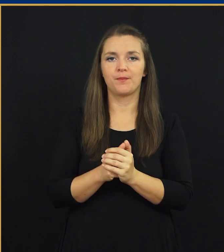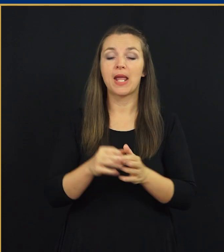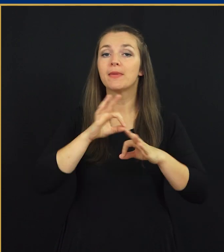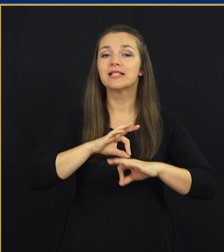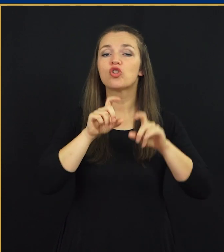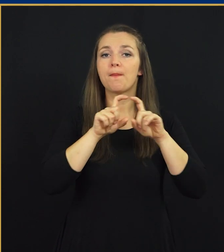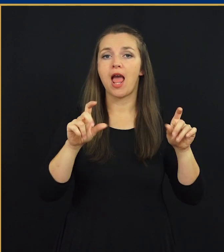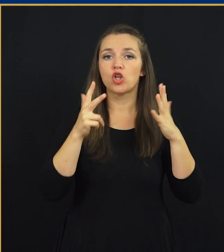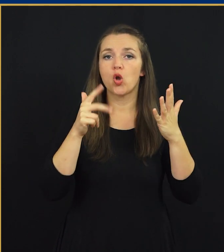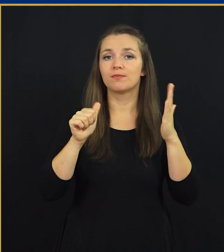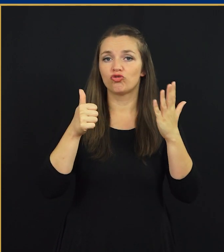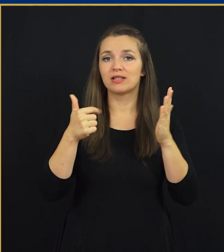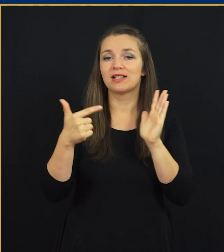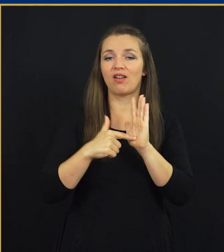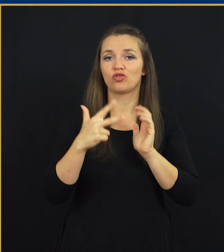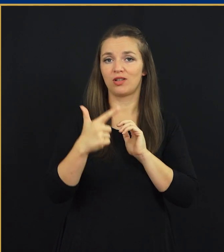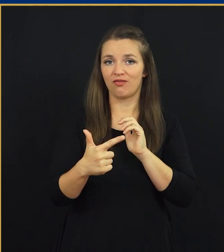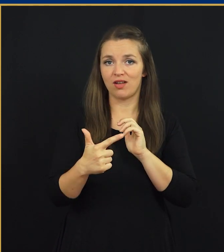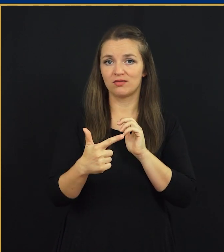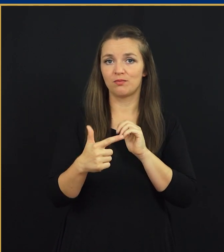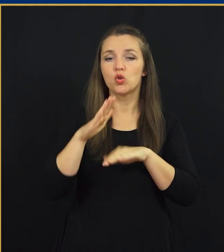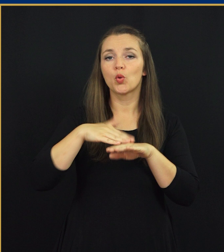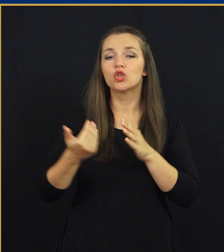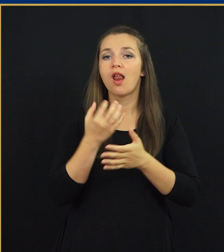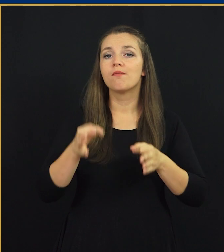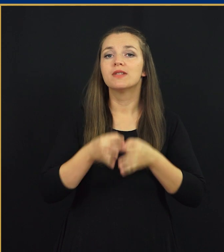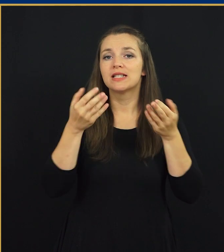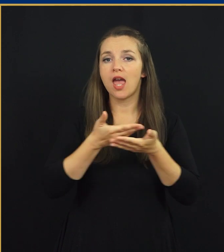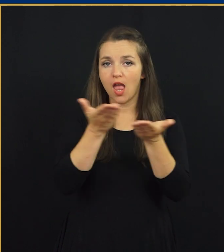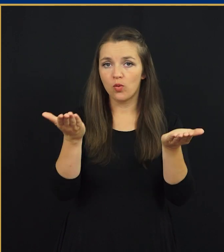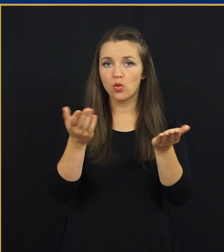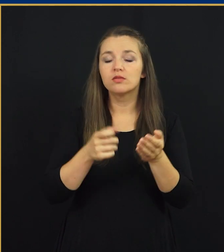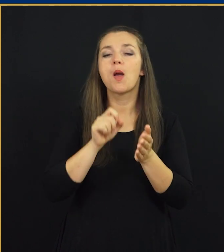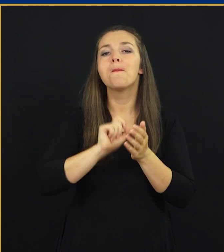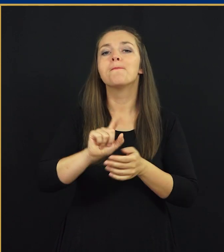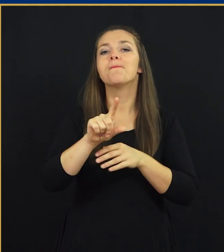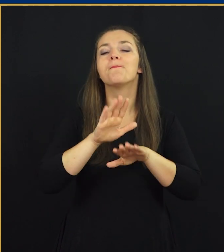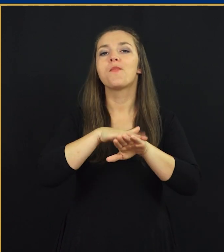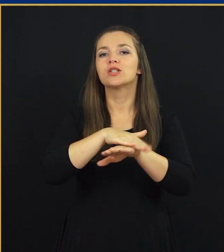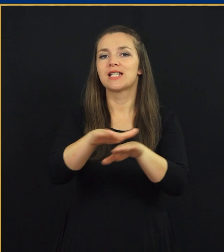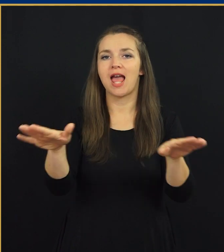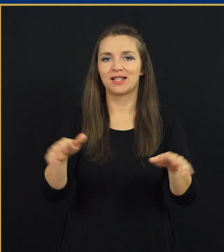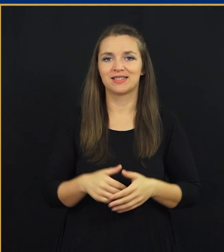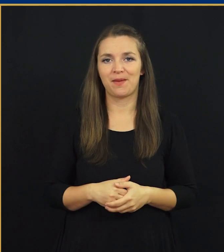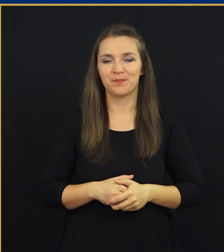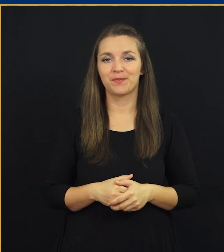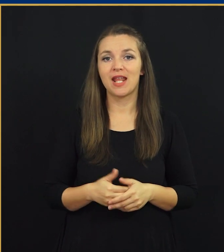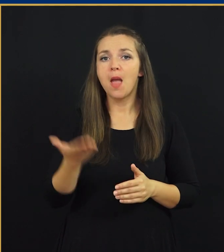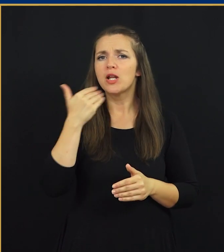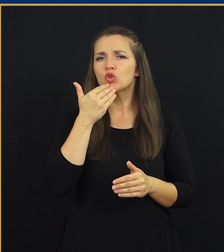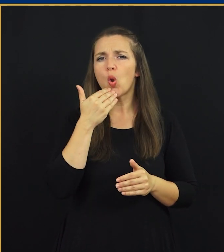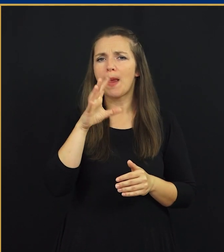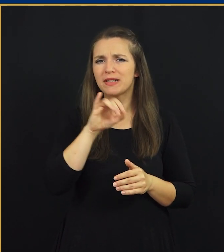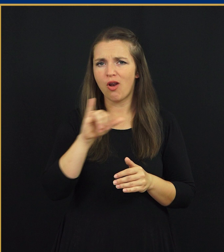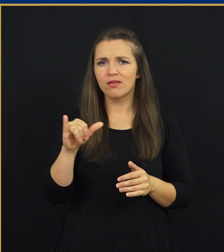Predsedniška palača 8. 6. 2023. Sporočila za javnost poslanice. Pred skoraj pol